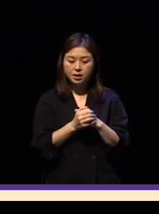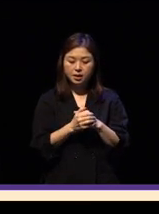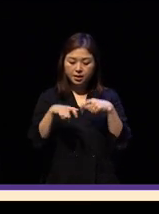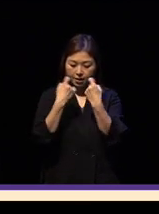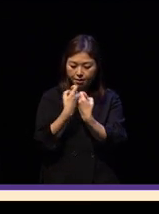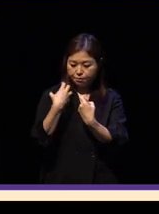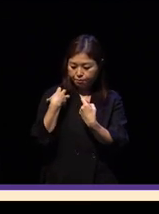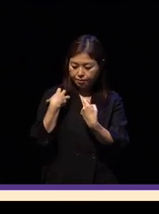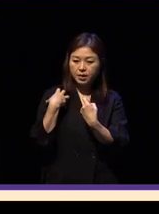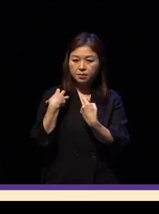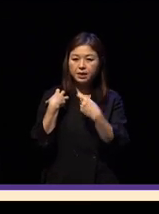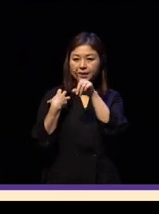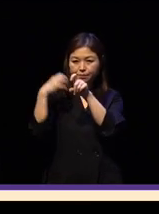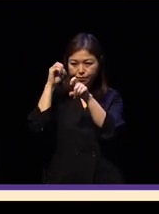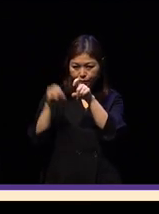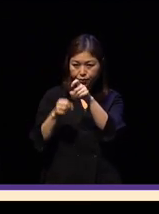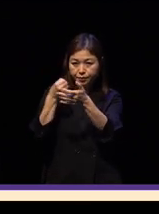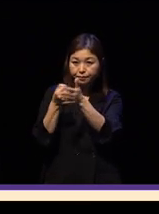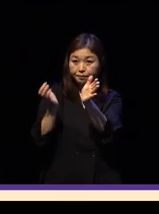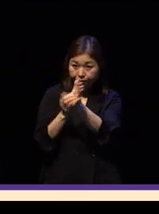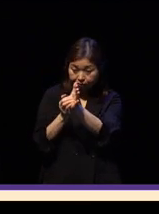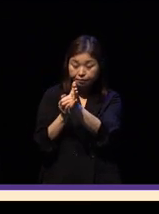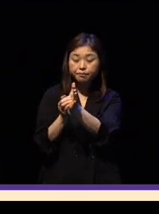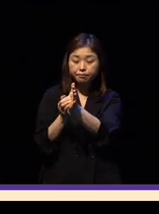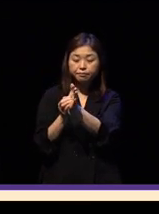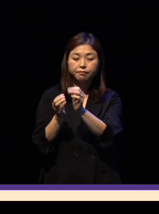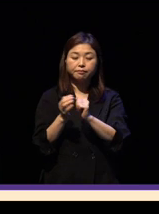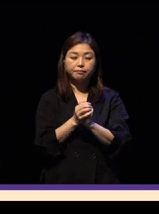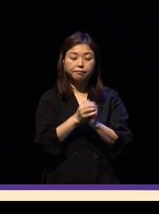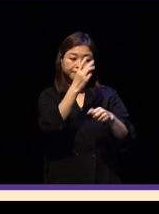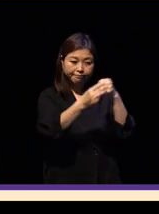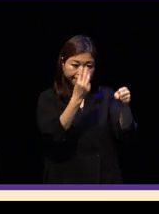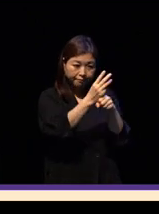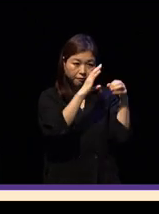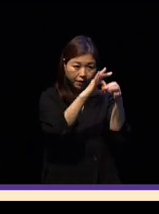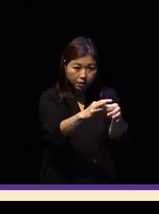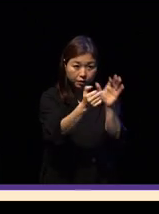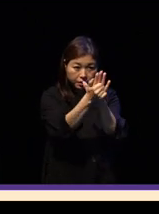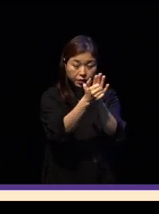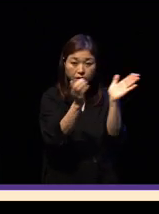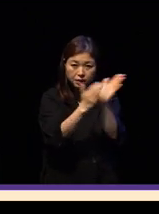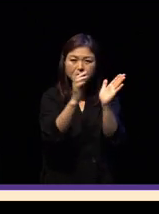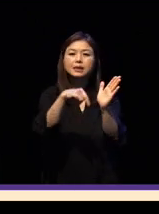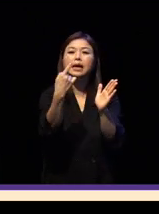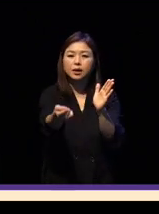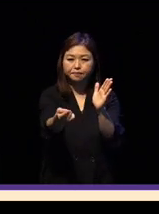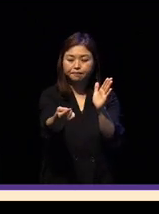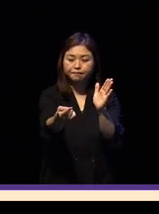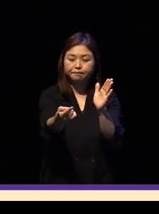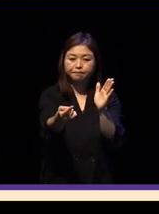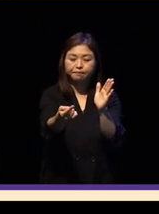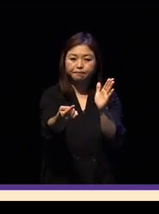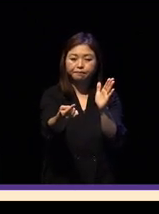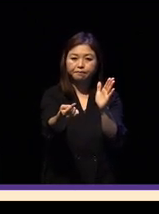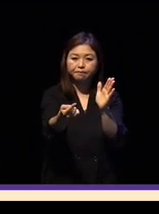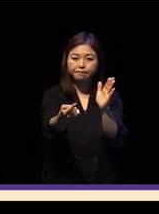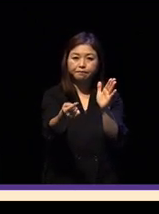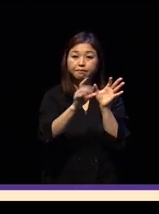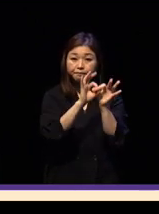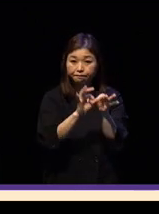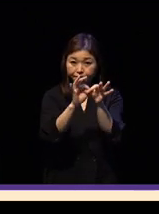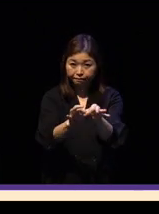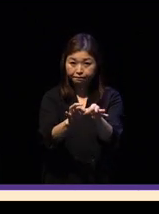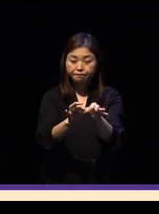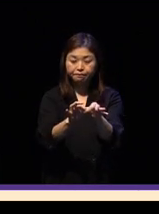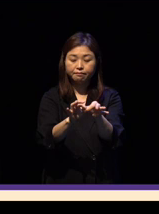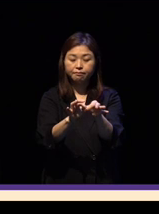공이 적기는 하지만 3개년 지원 사업이 끝나는 다음 연도 그러니까 연속해서